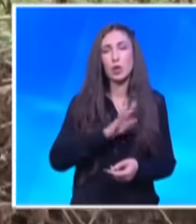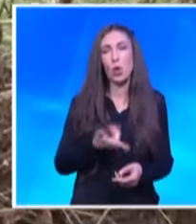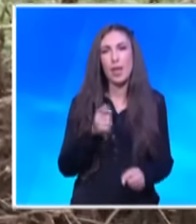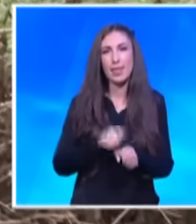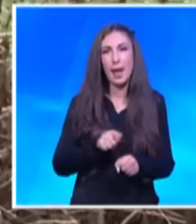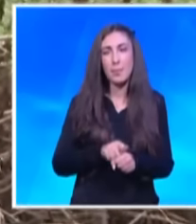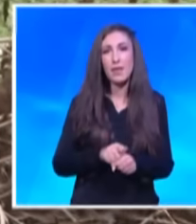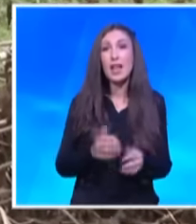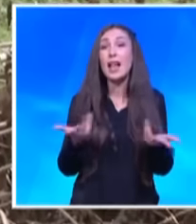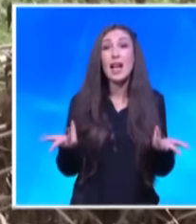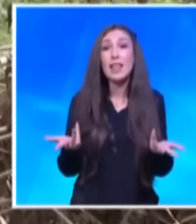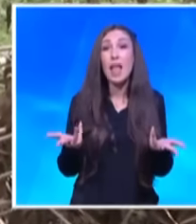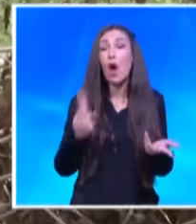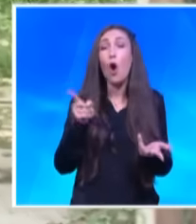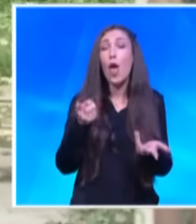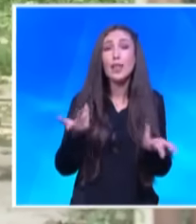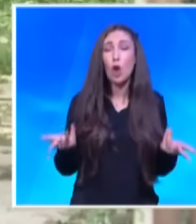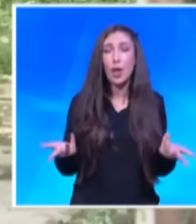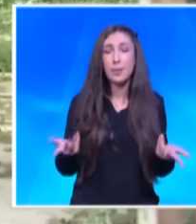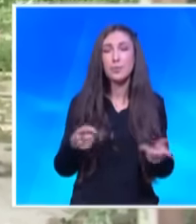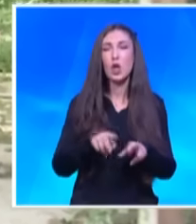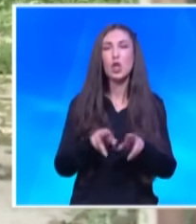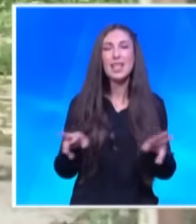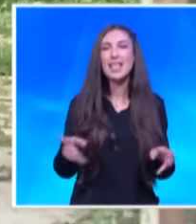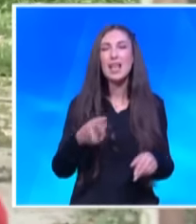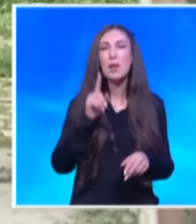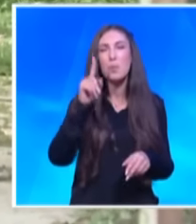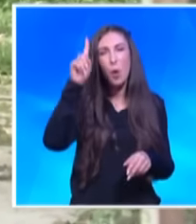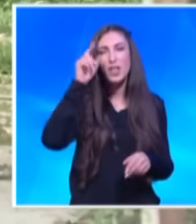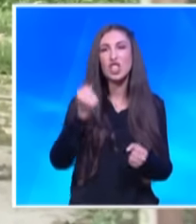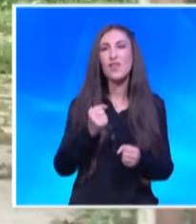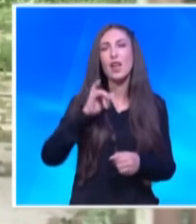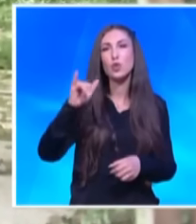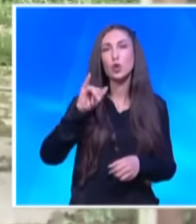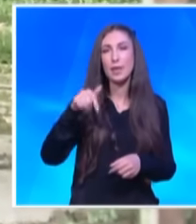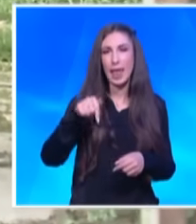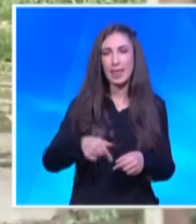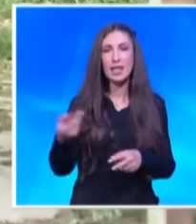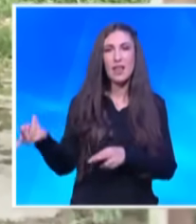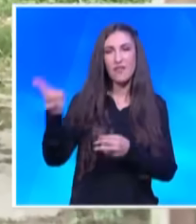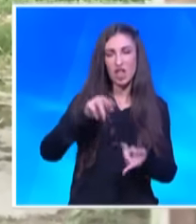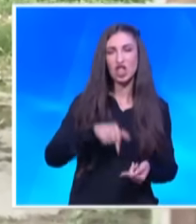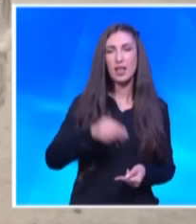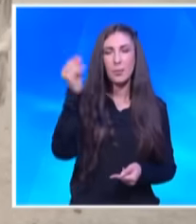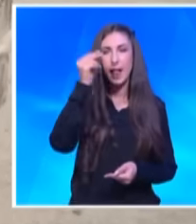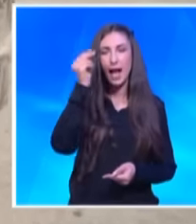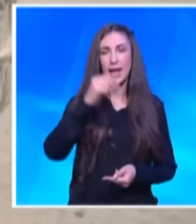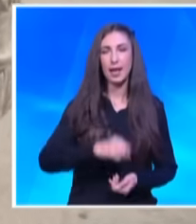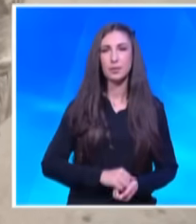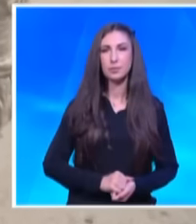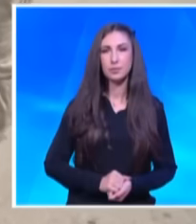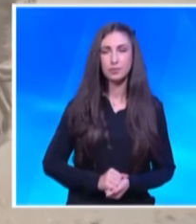направил? Къде се намирва? Кой е той? Родителите на момичето живеят в чужбина и днес се връщат в България. За